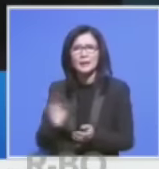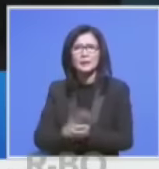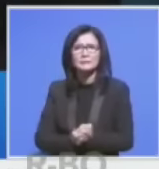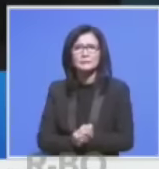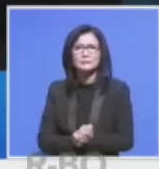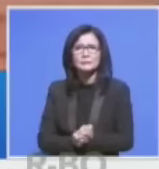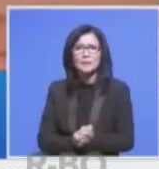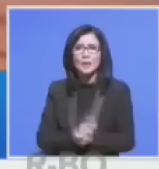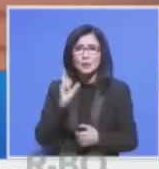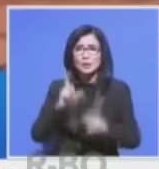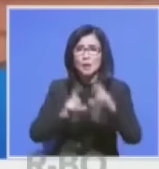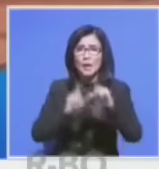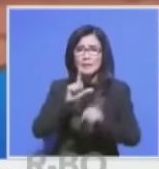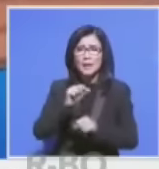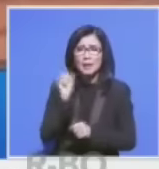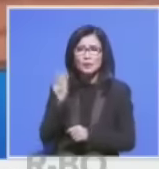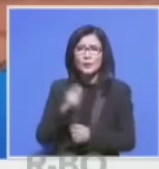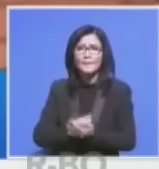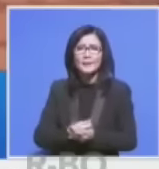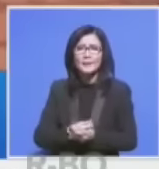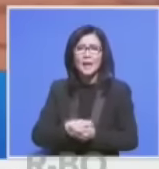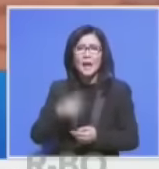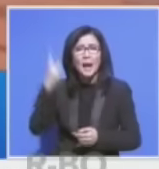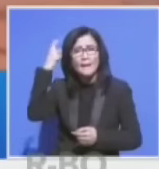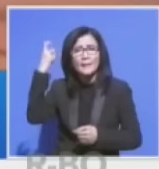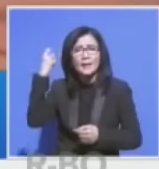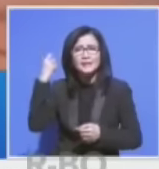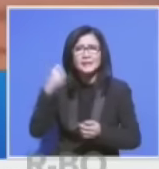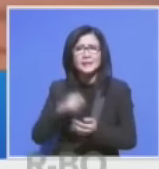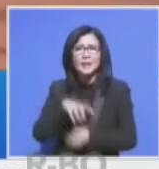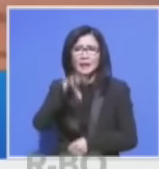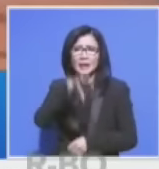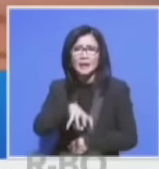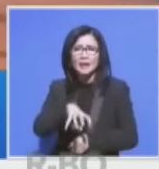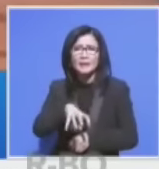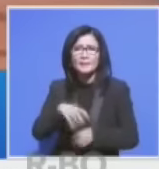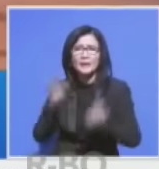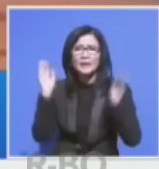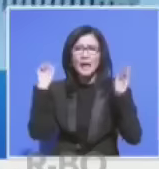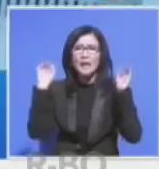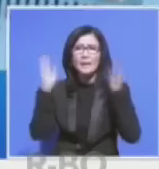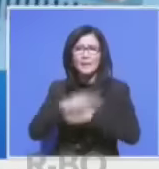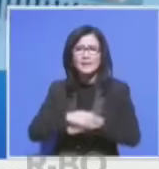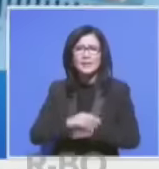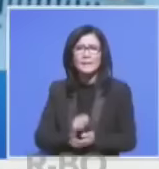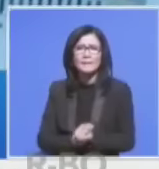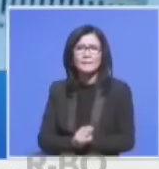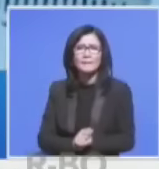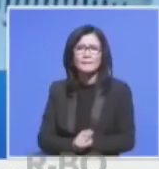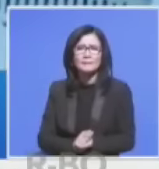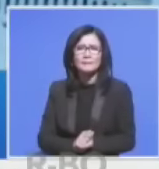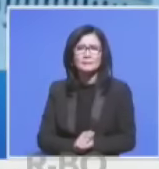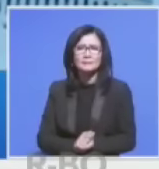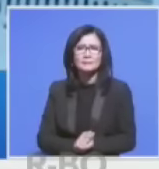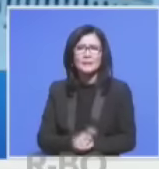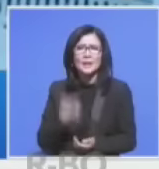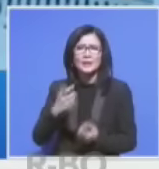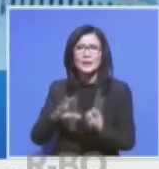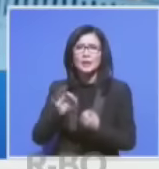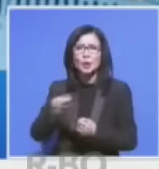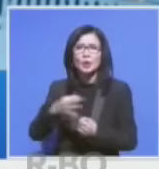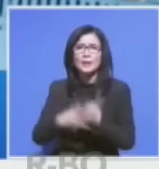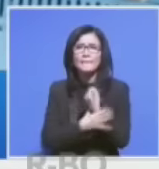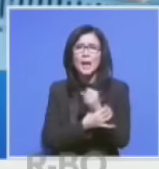SL juga diketahui pernah mengenyam pendidikan di pondok pesantren Sirojul Mukhlasin yang terletak di Desa Payaman, Kecamatan Secang, Magelang, Jawa